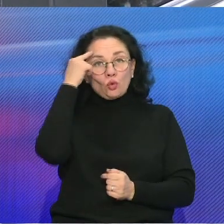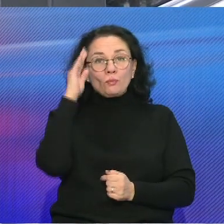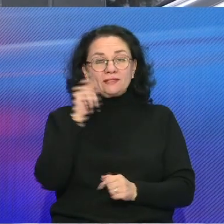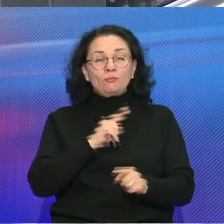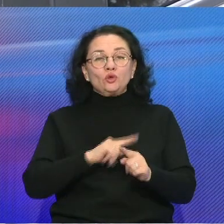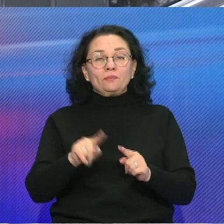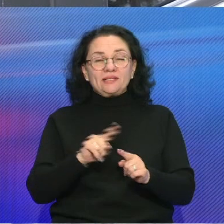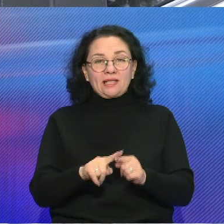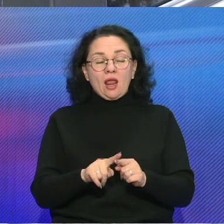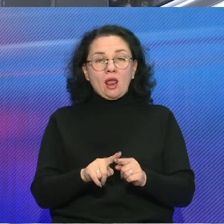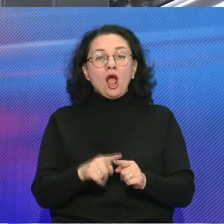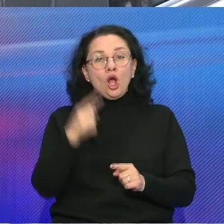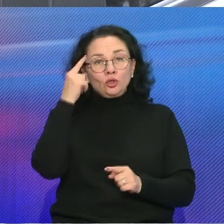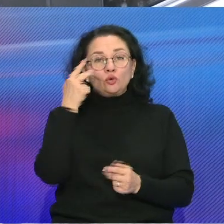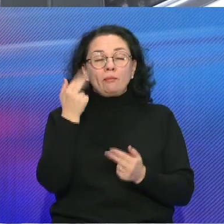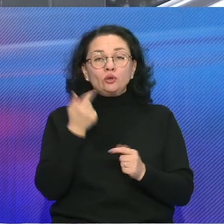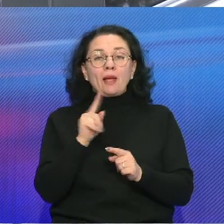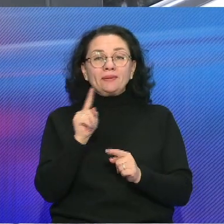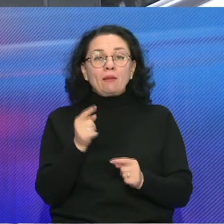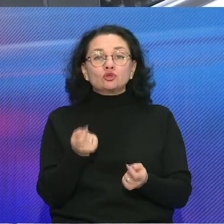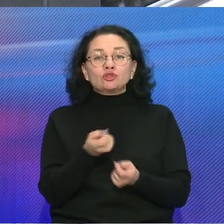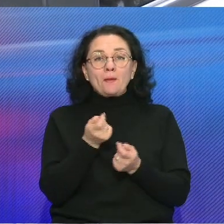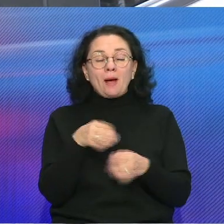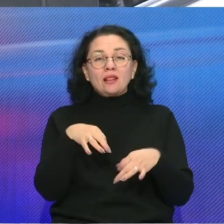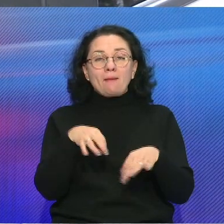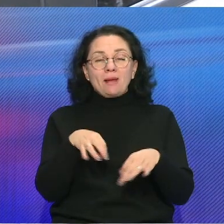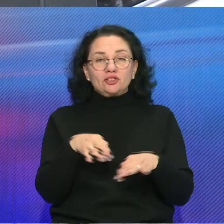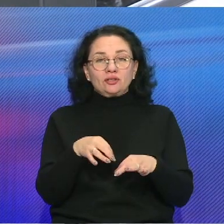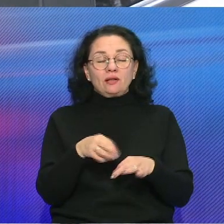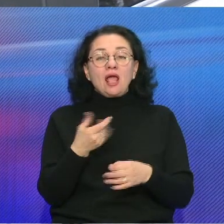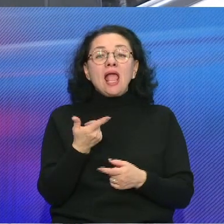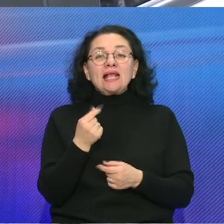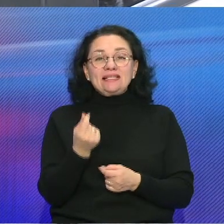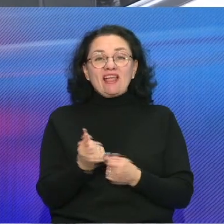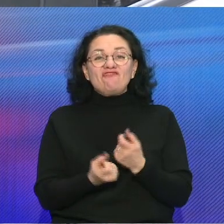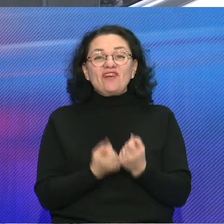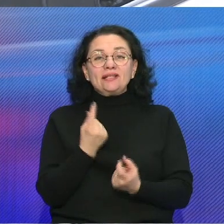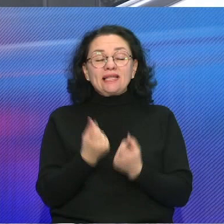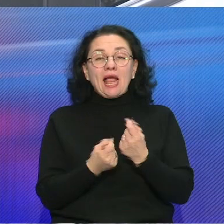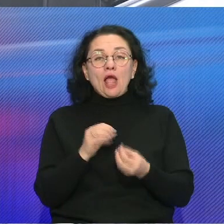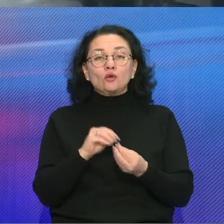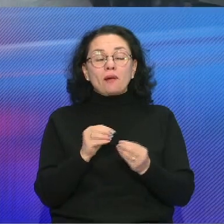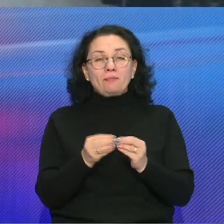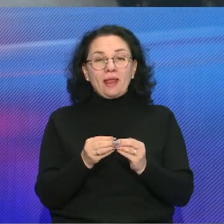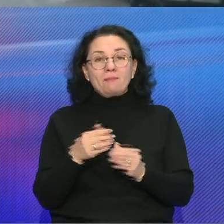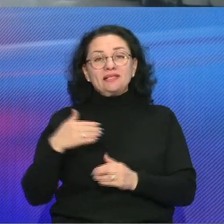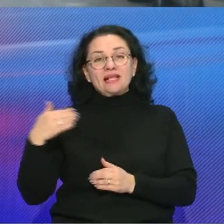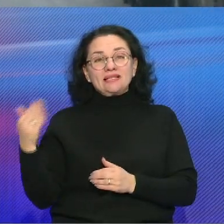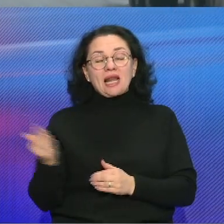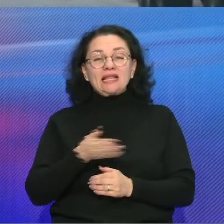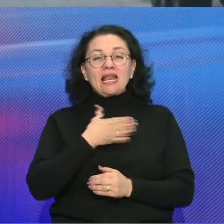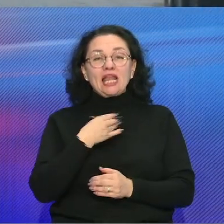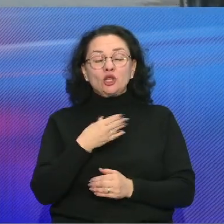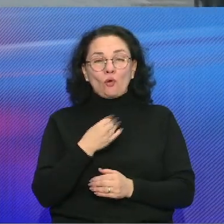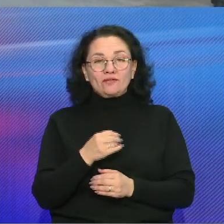справимся. А так вообще 15-20 часов. Где возникают проблемы, прежде всего? Я думаю, что в литовце. Несяброўскія